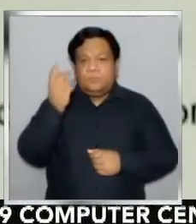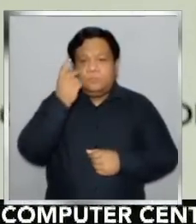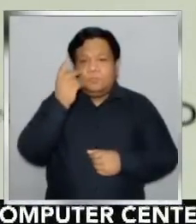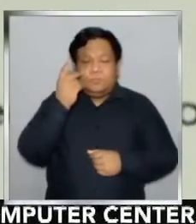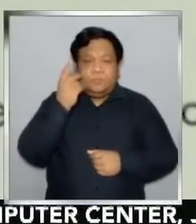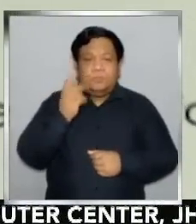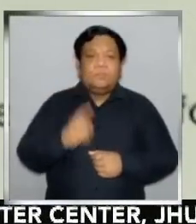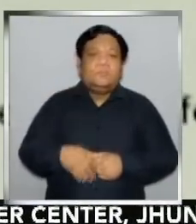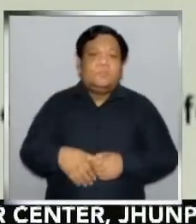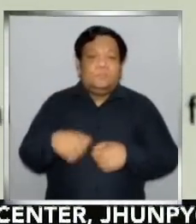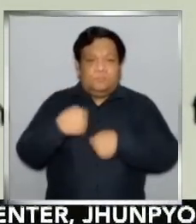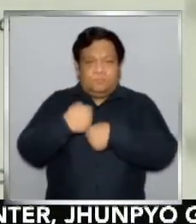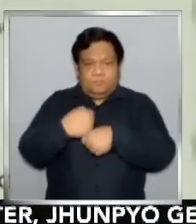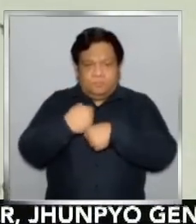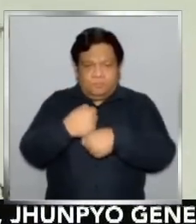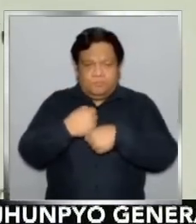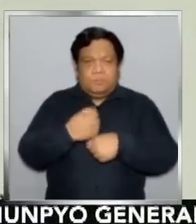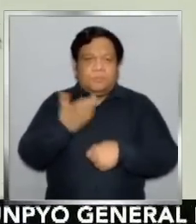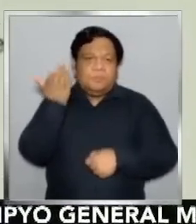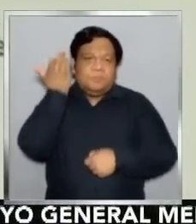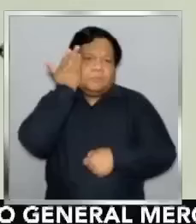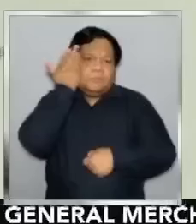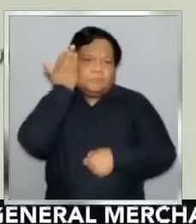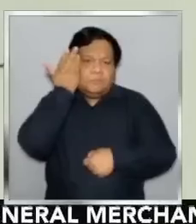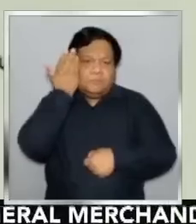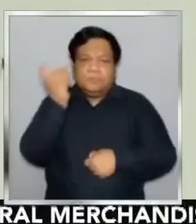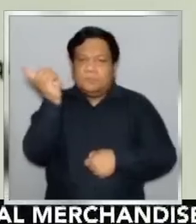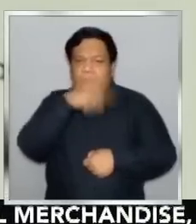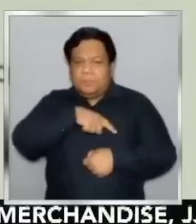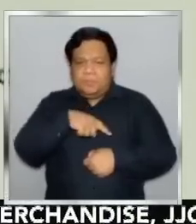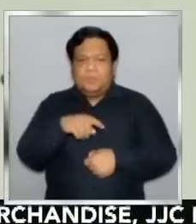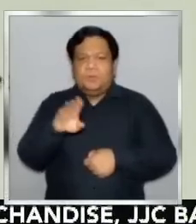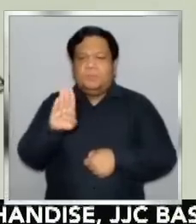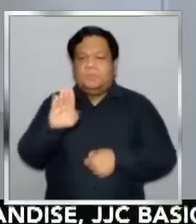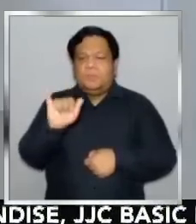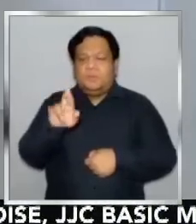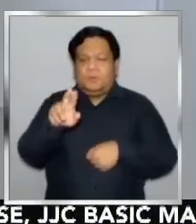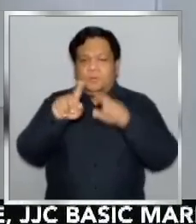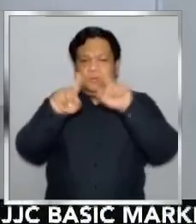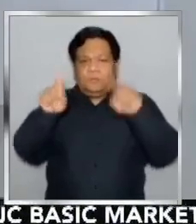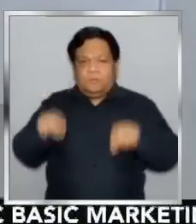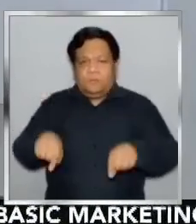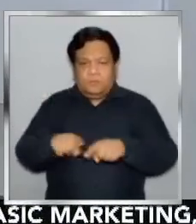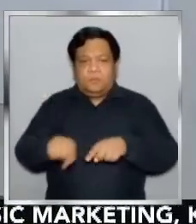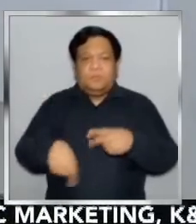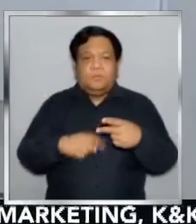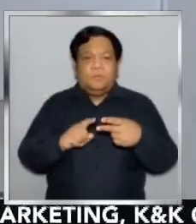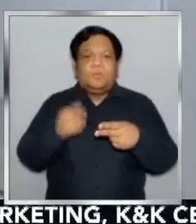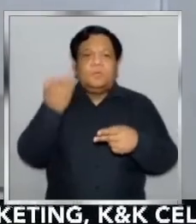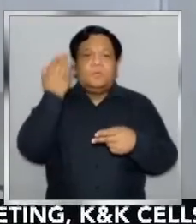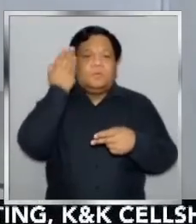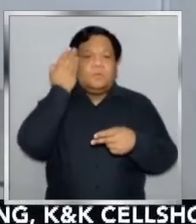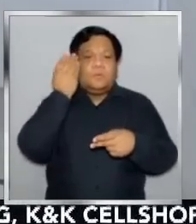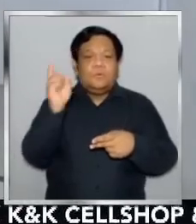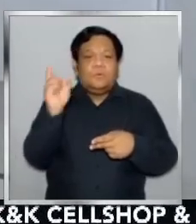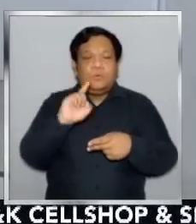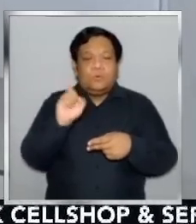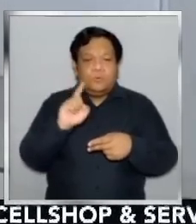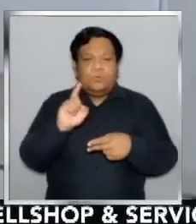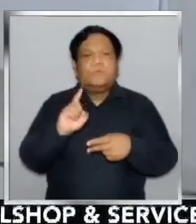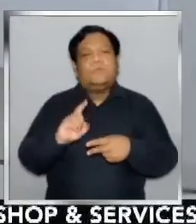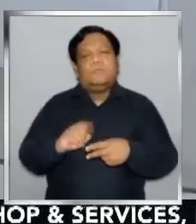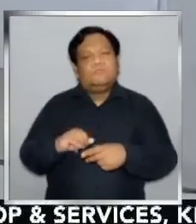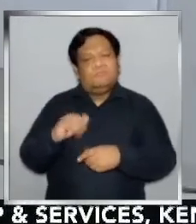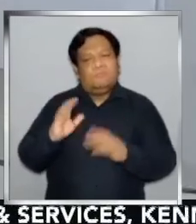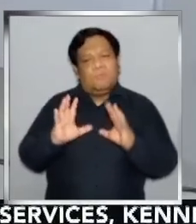mga dokumento ng BIR. At ikalawa, ay ang pagpapanggap nila bilang mga tauhan ng corporators and suppliers